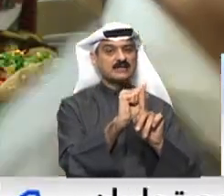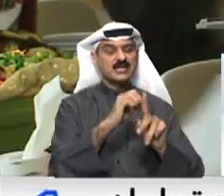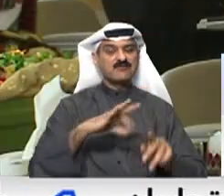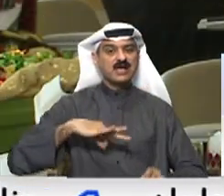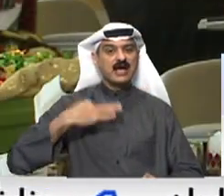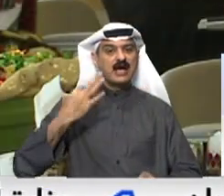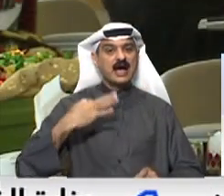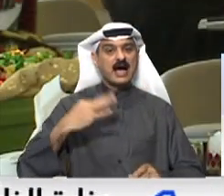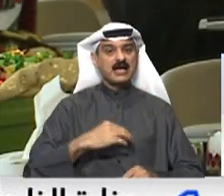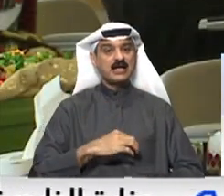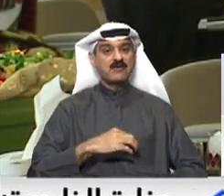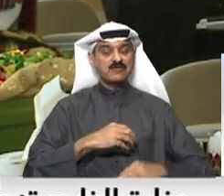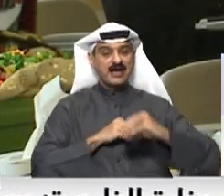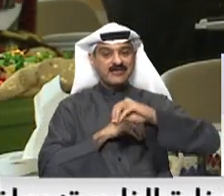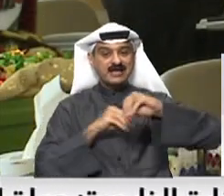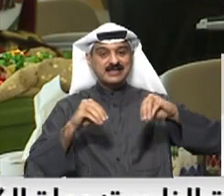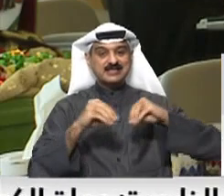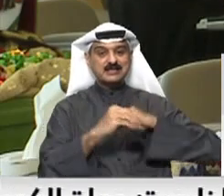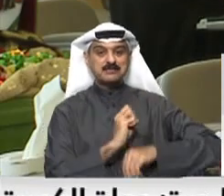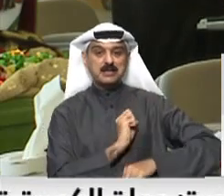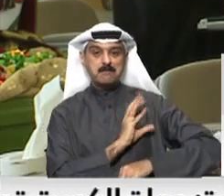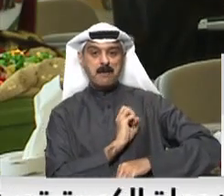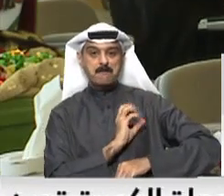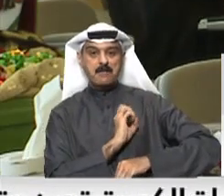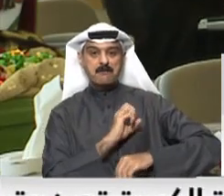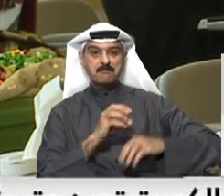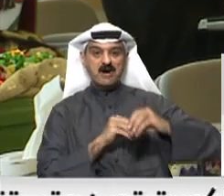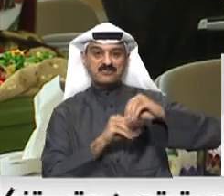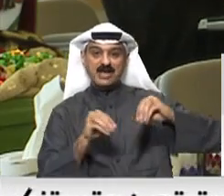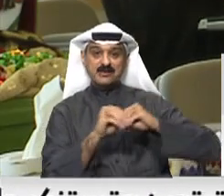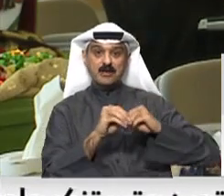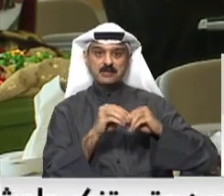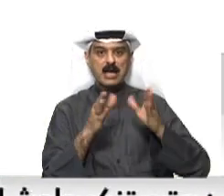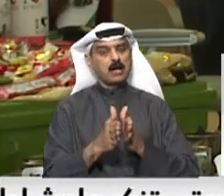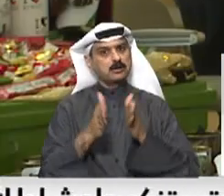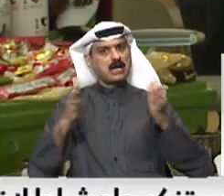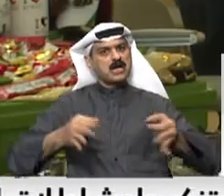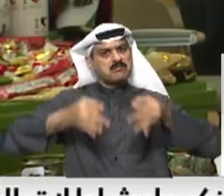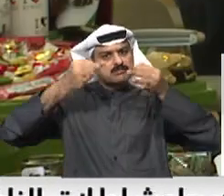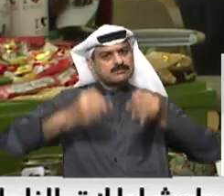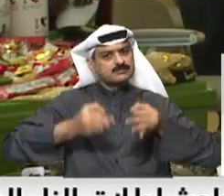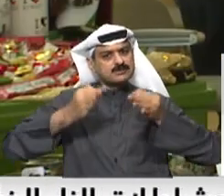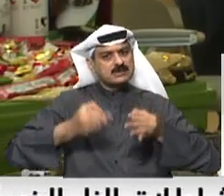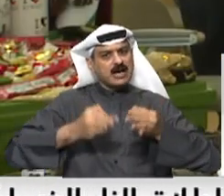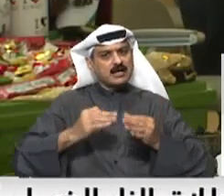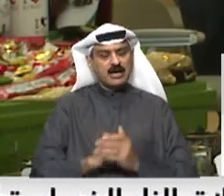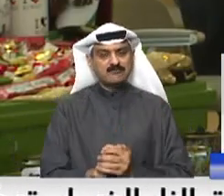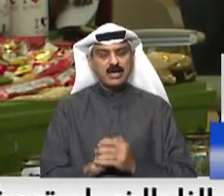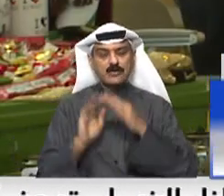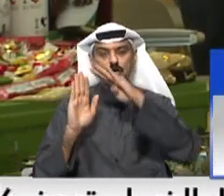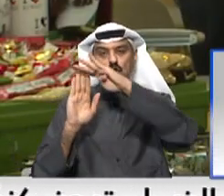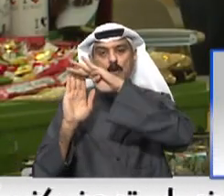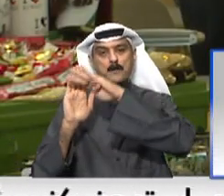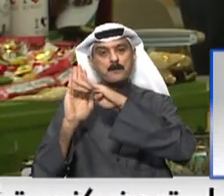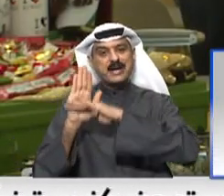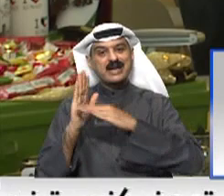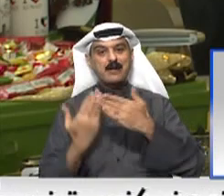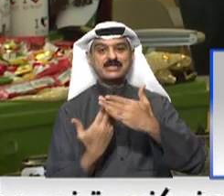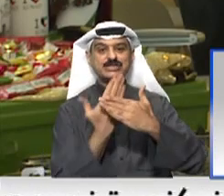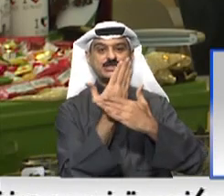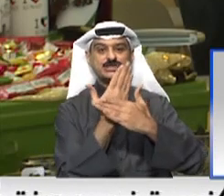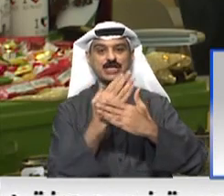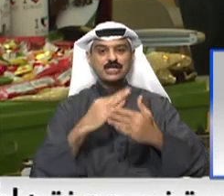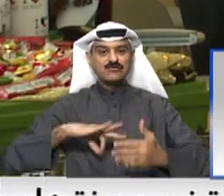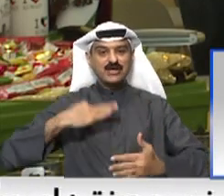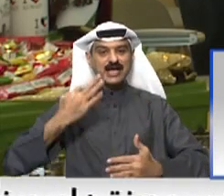عمليات تبديل الصمام، الآن نجري عمليات أكبر ومعقدة. برنامج الروبوت